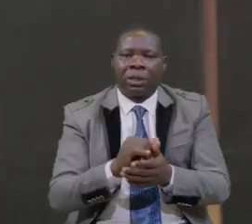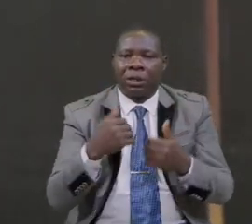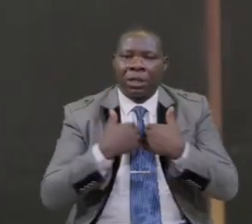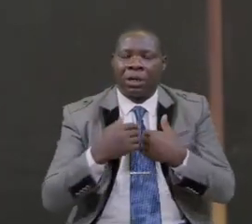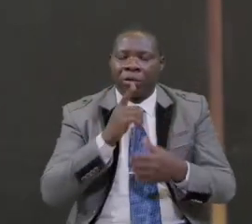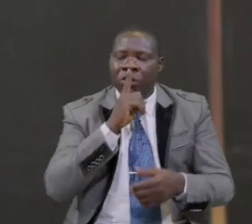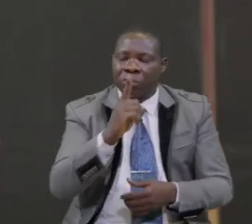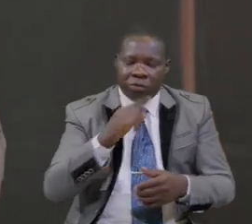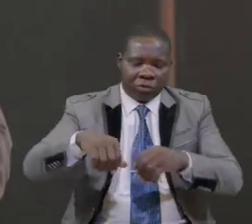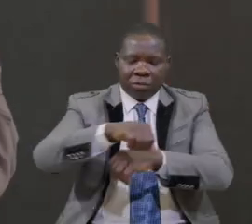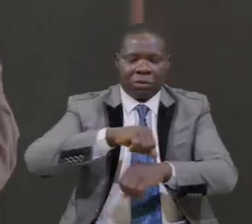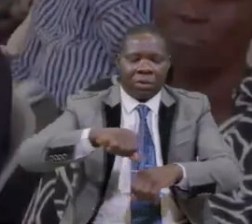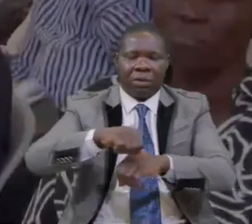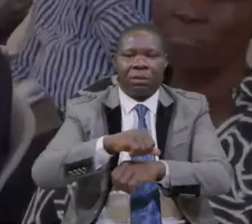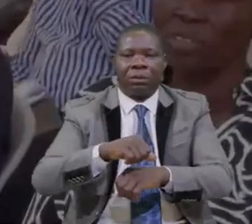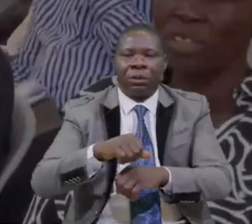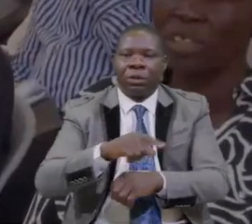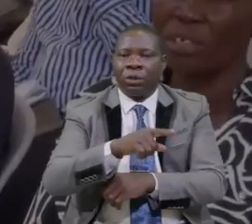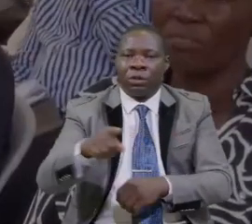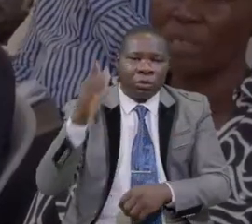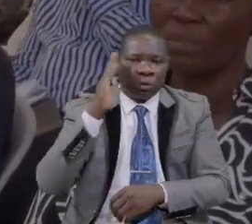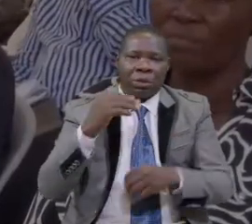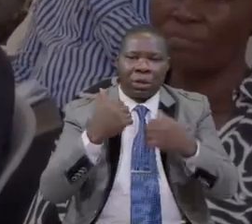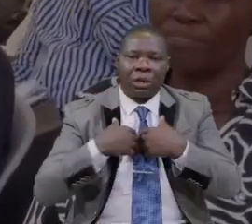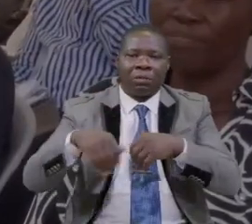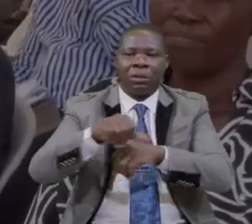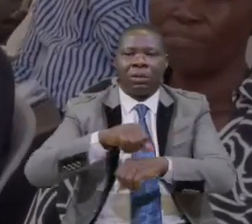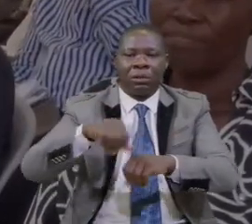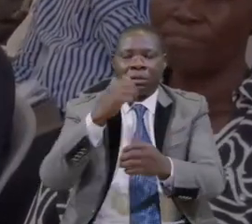onction. Tu auras la vraie onction.